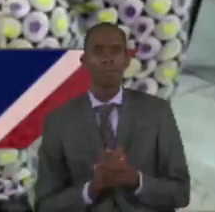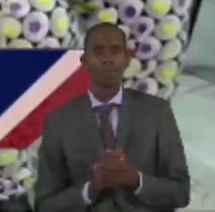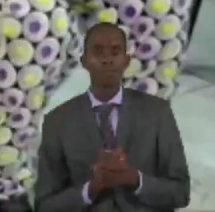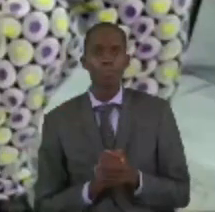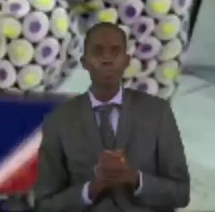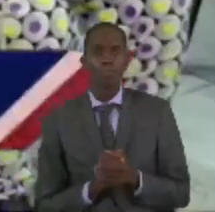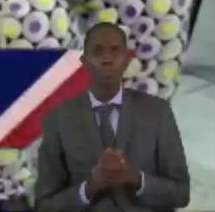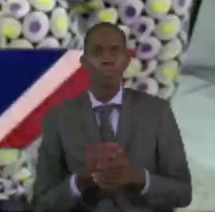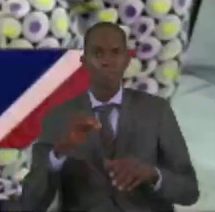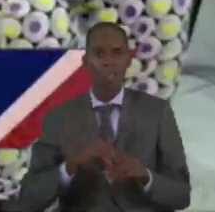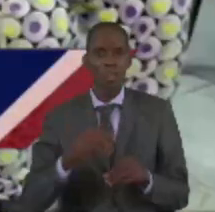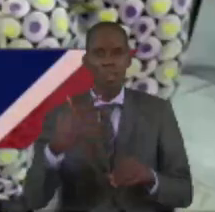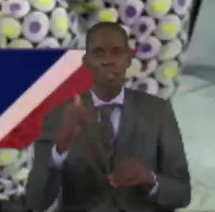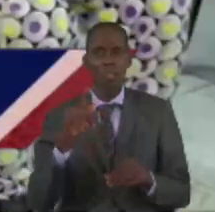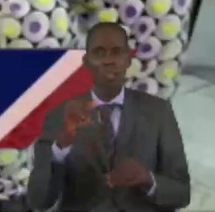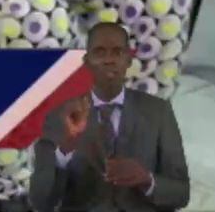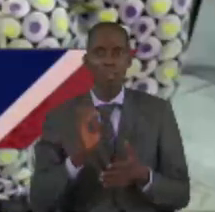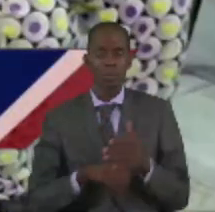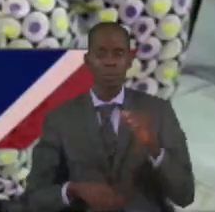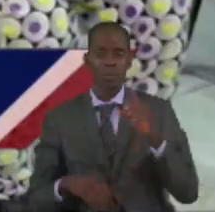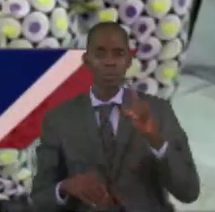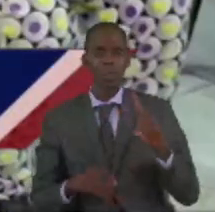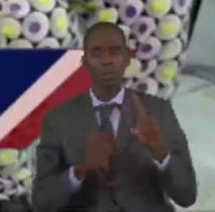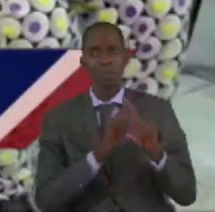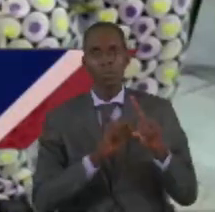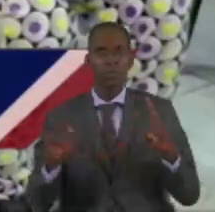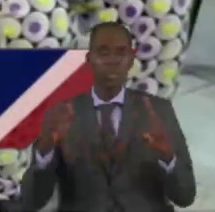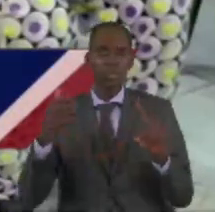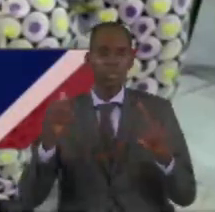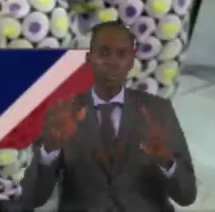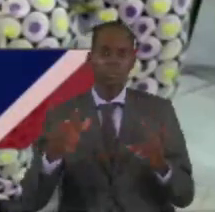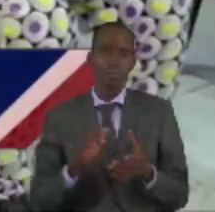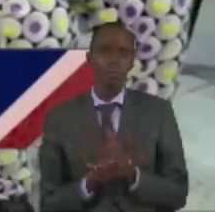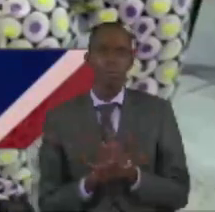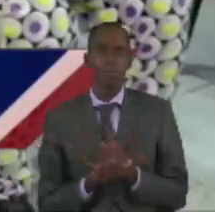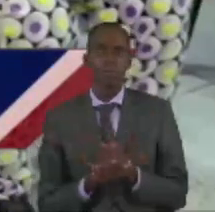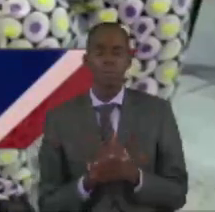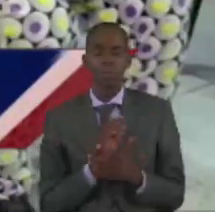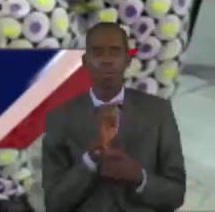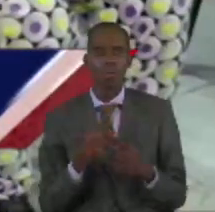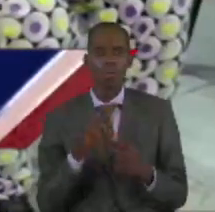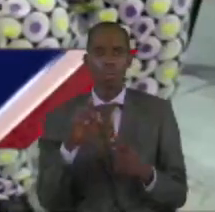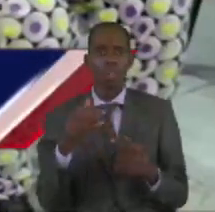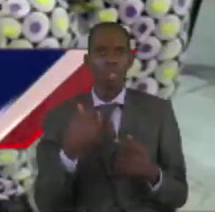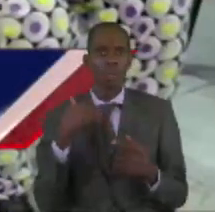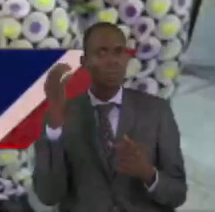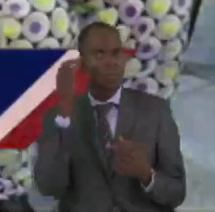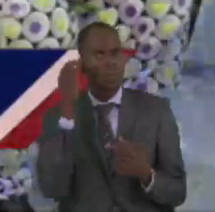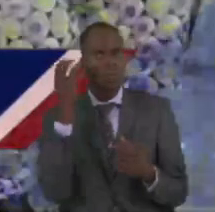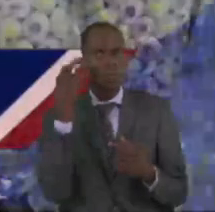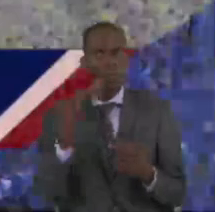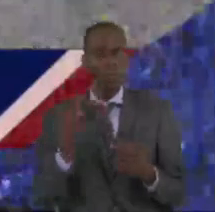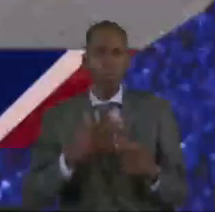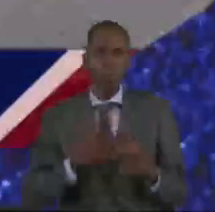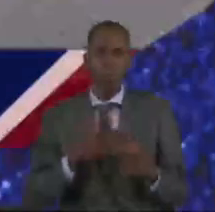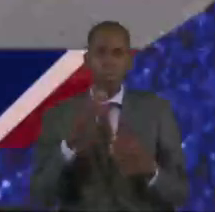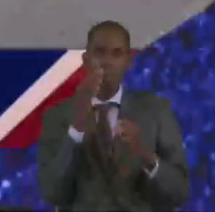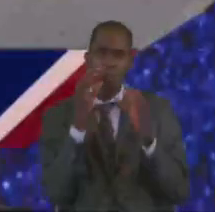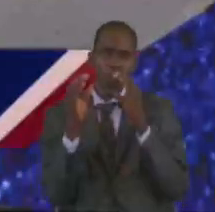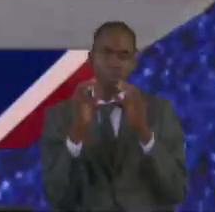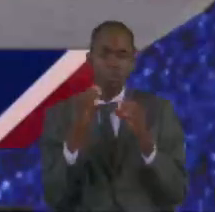au Galates. Galates 1, verset 13. Vous avez su,